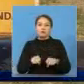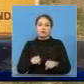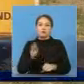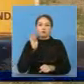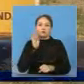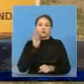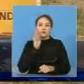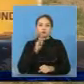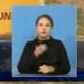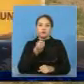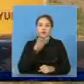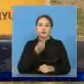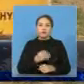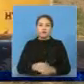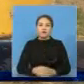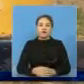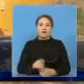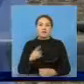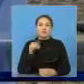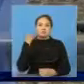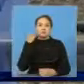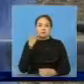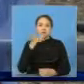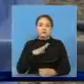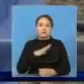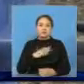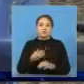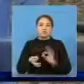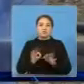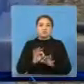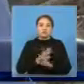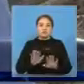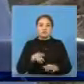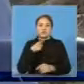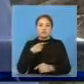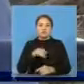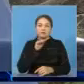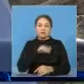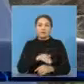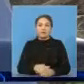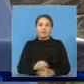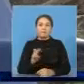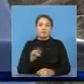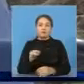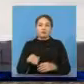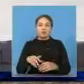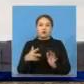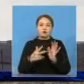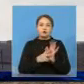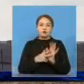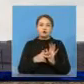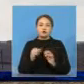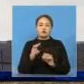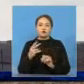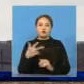дәмбі де кермек тартпайды. Арасы сапалы бекітілсе, қиындықта болмайды дейді мамандар. Негізгі магистраль 3 метр тереңдікке